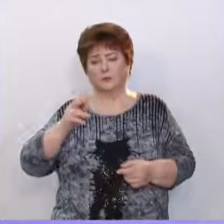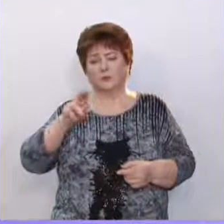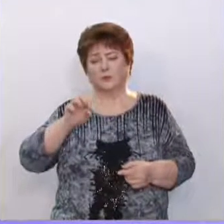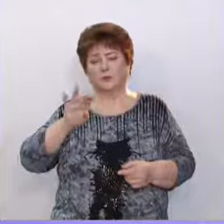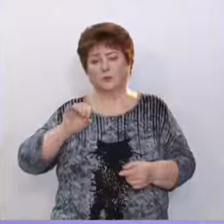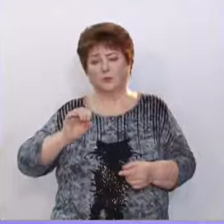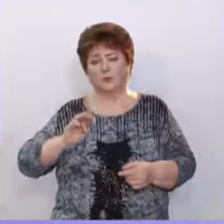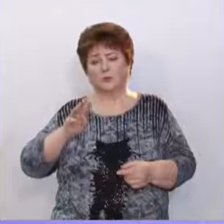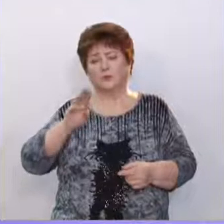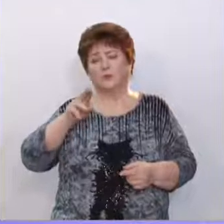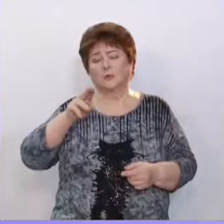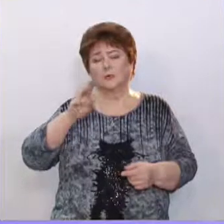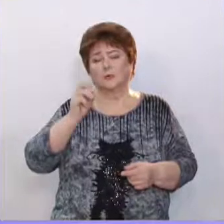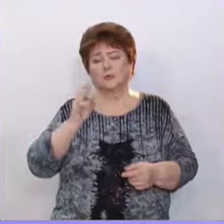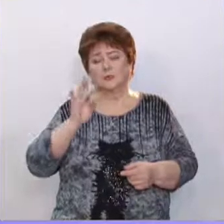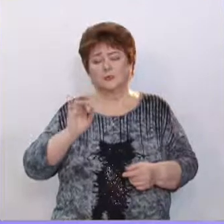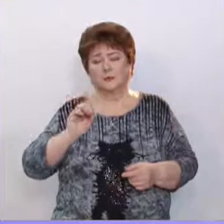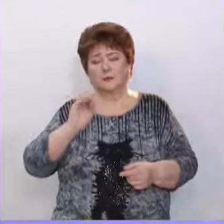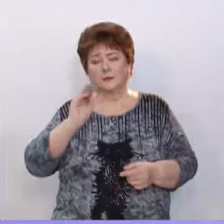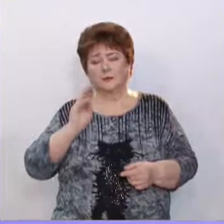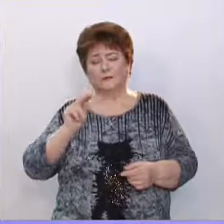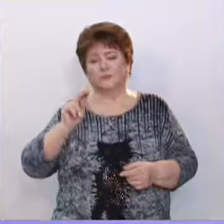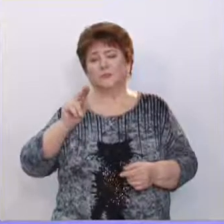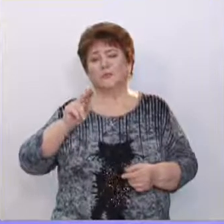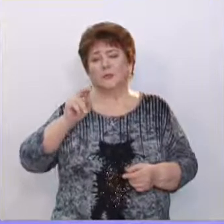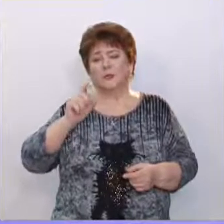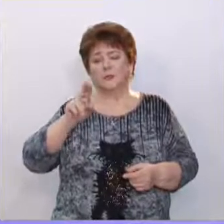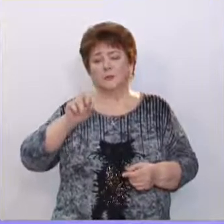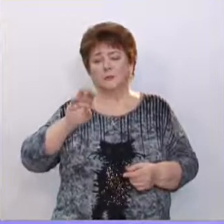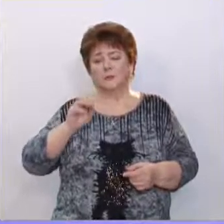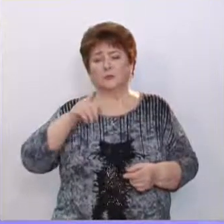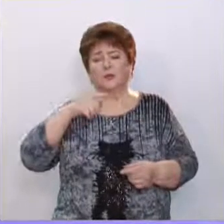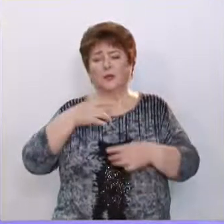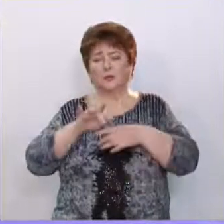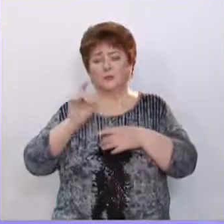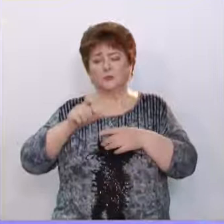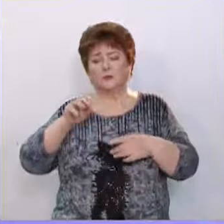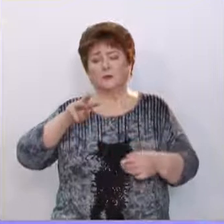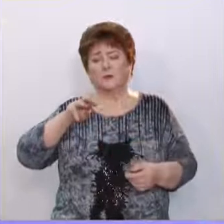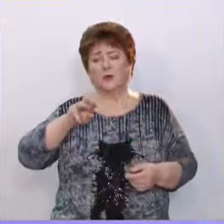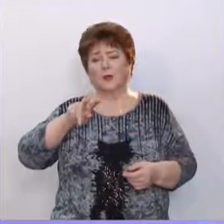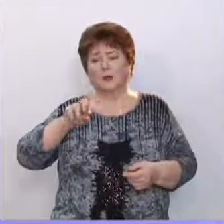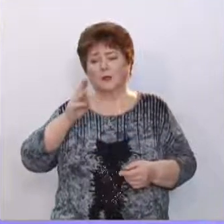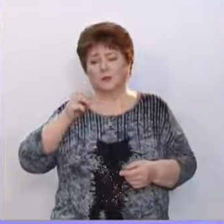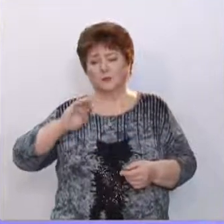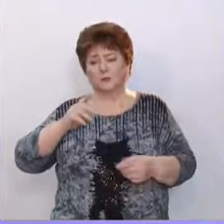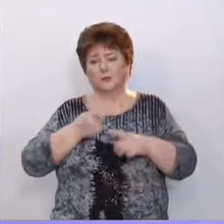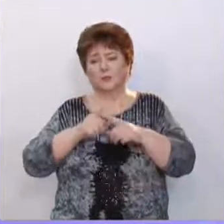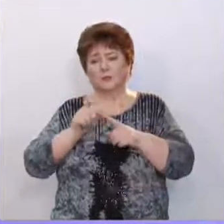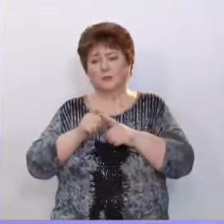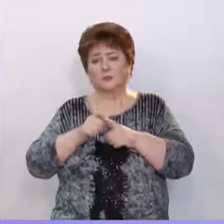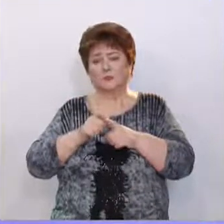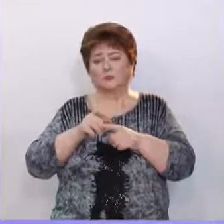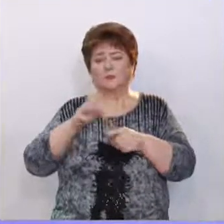приемыш, царевич, экипаж. Лишнее слово молодежь, так как это тоже